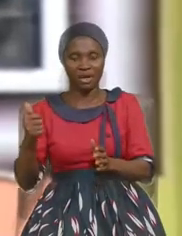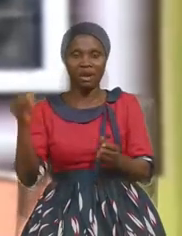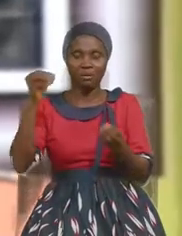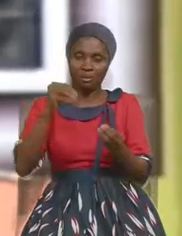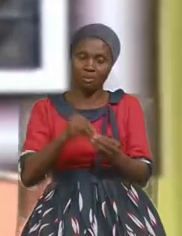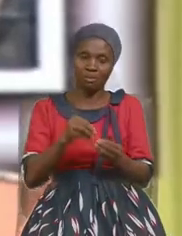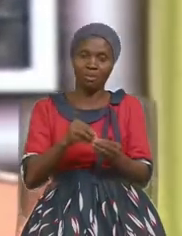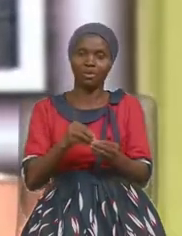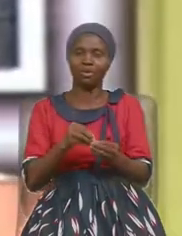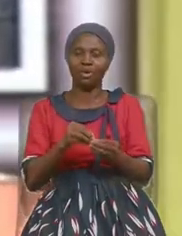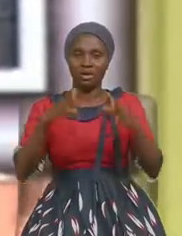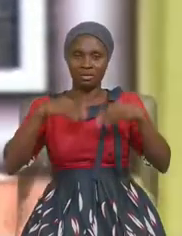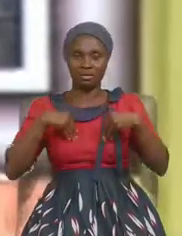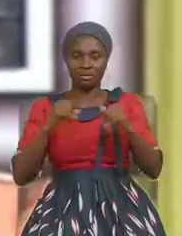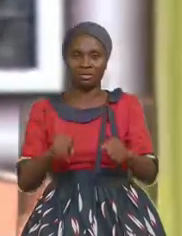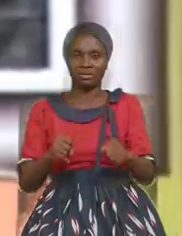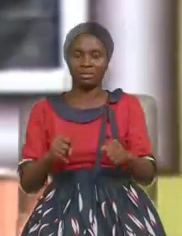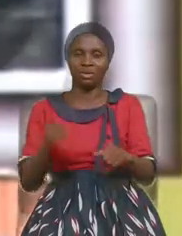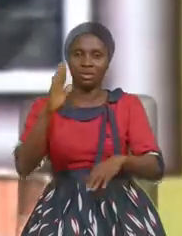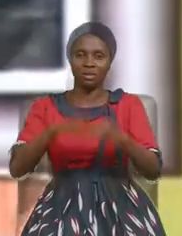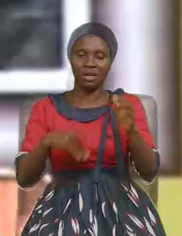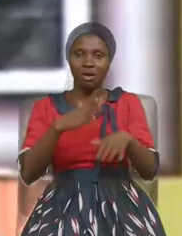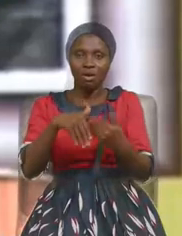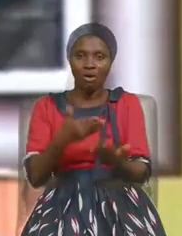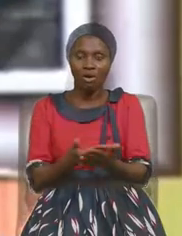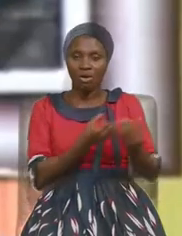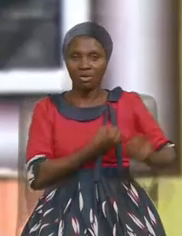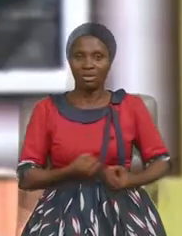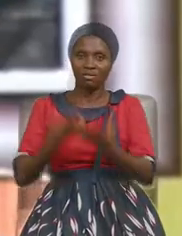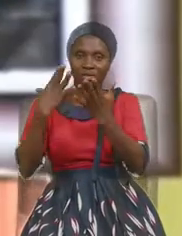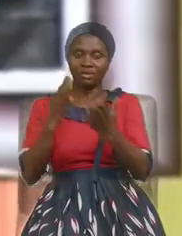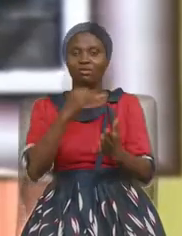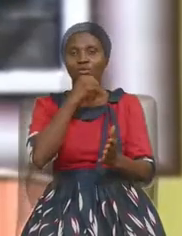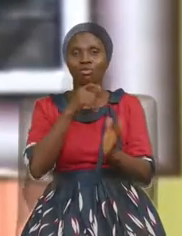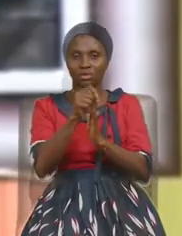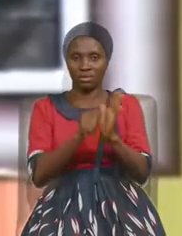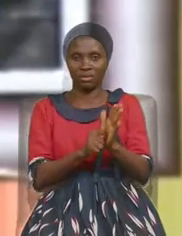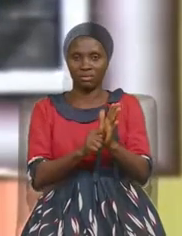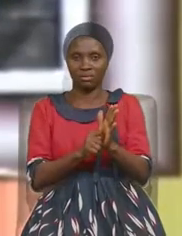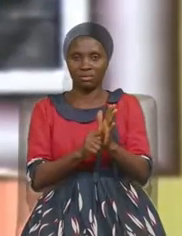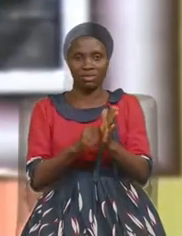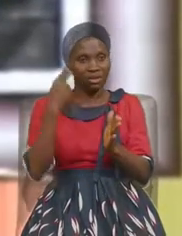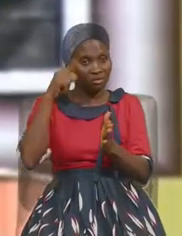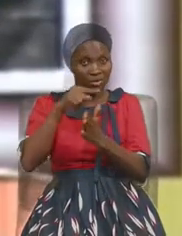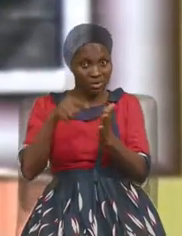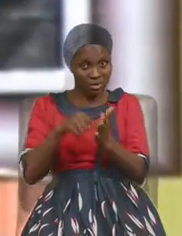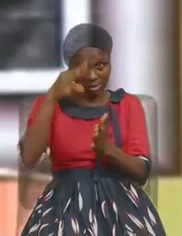autres sacrifices de l'Ancien Testament. Mais cet homme, Christ,